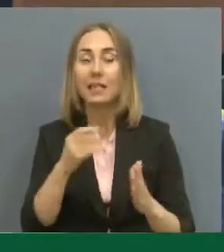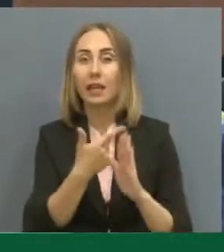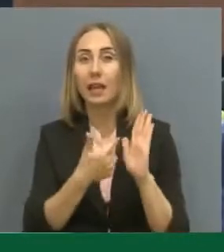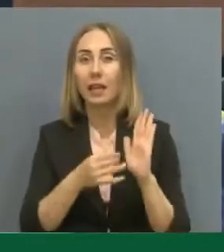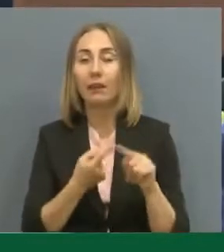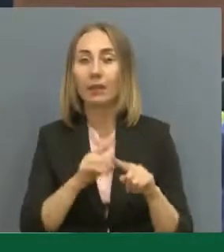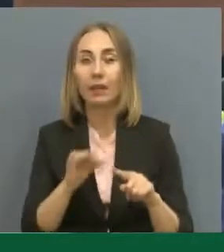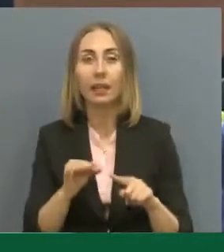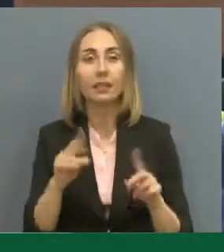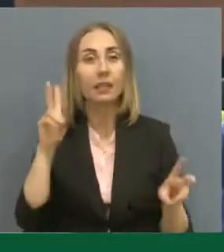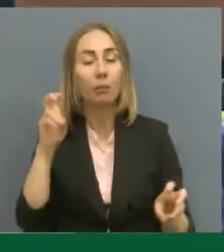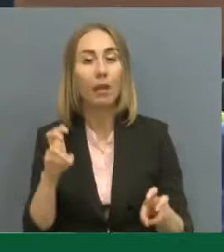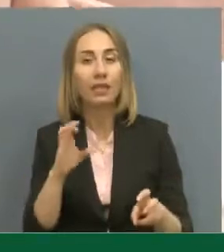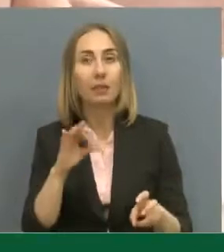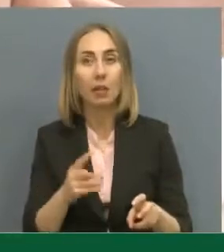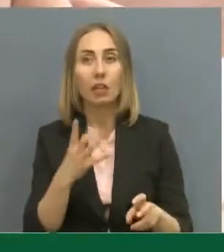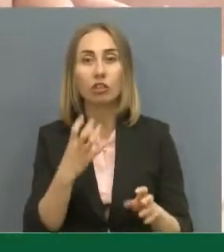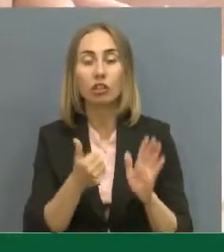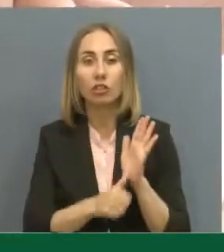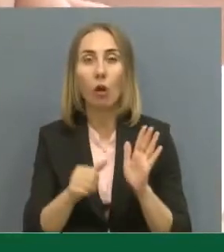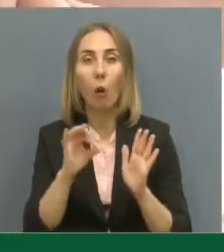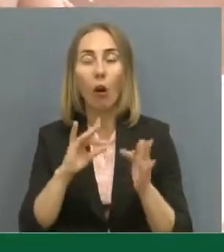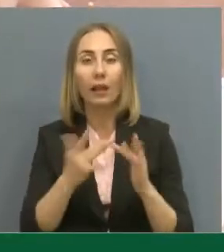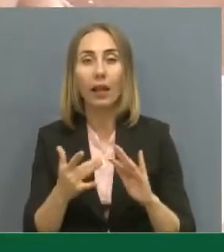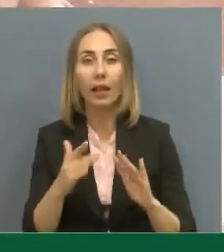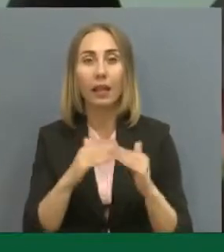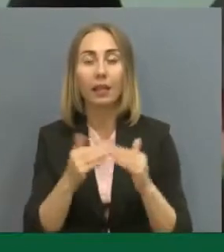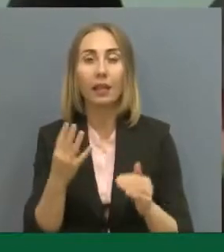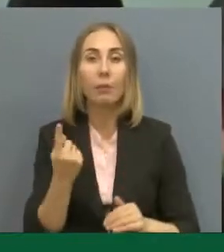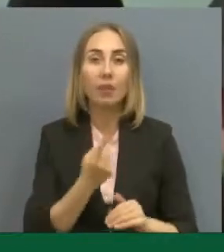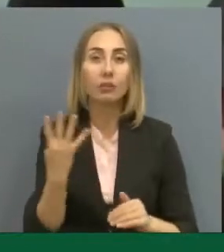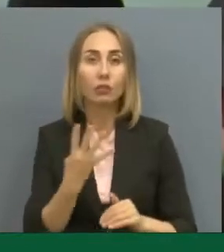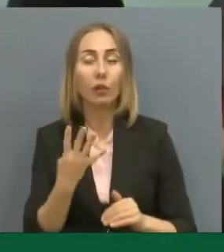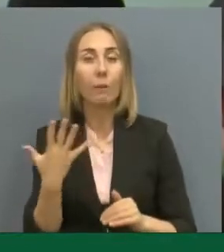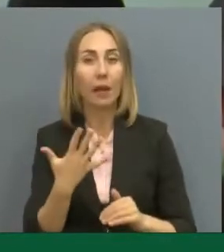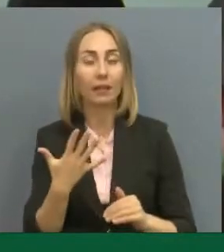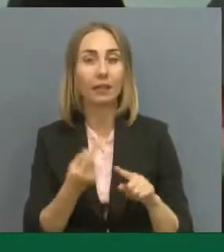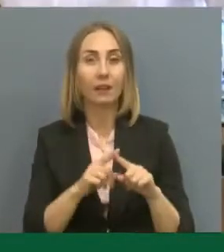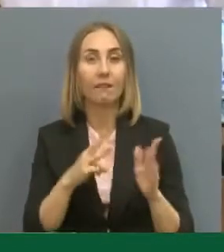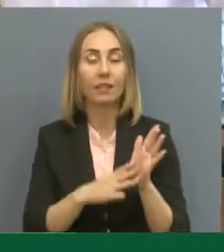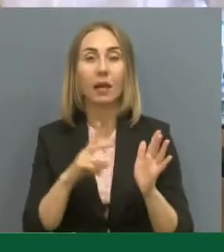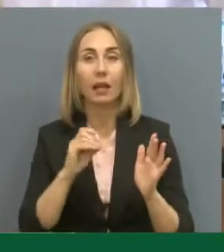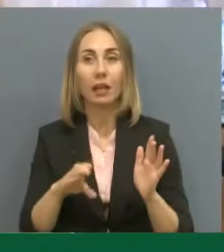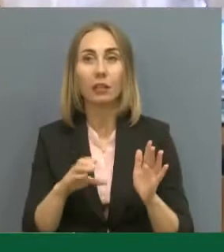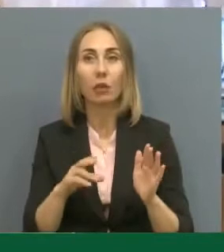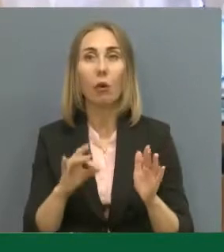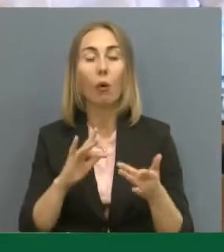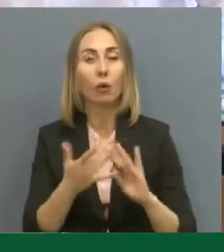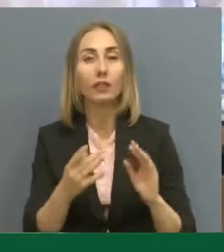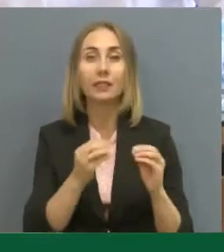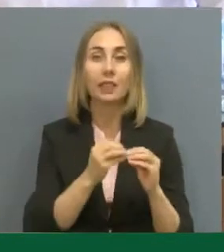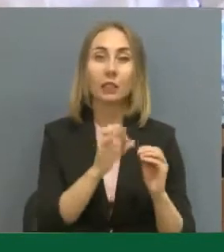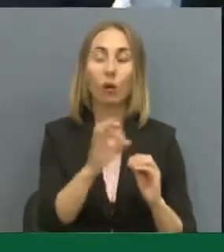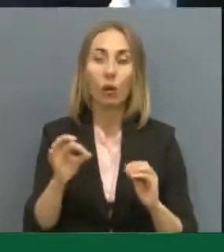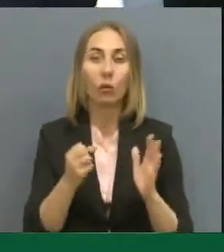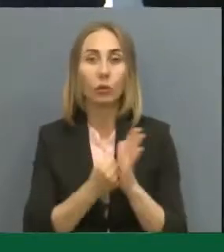смен. 460 онлайн-лагерей для 1, 4 и 5, 8 классов. Онлайн-смены будут проводиться с 10:00 до